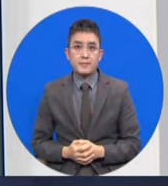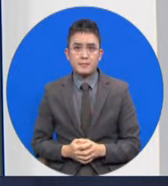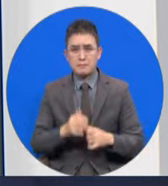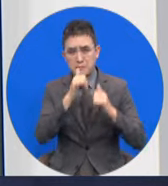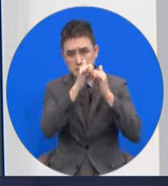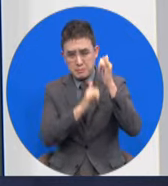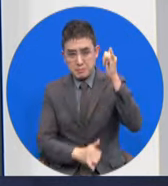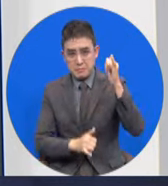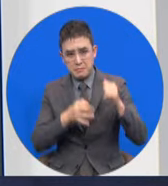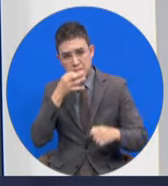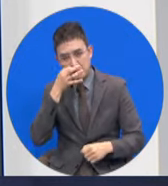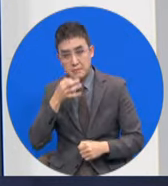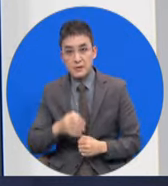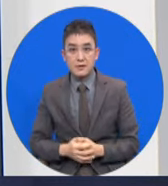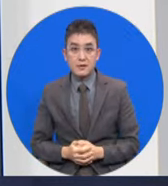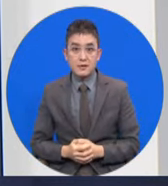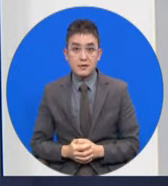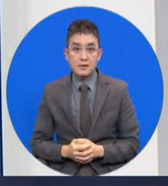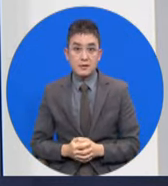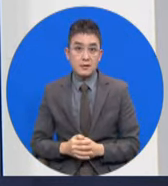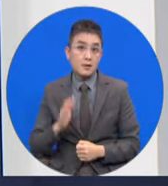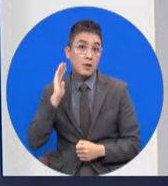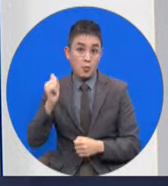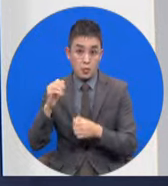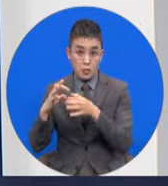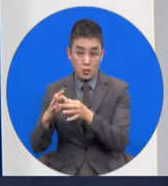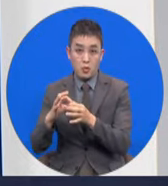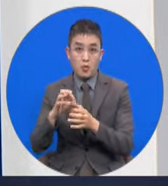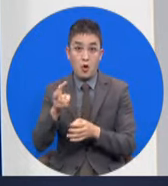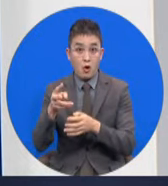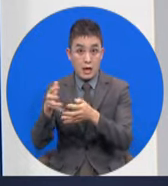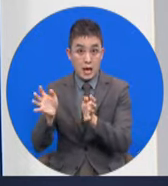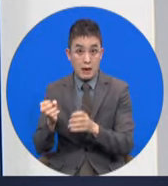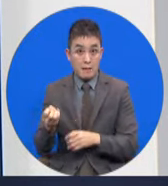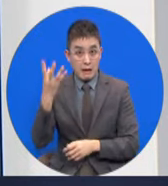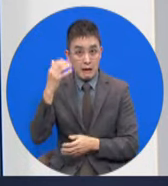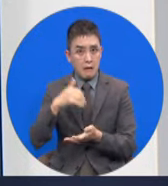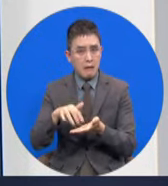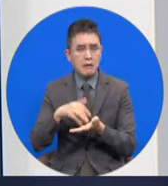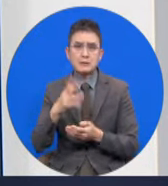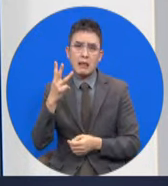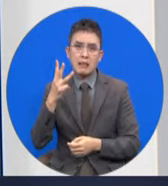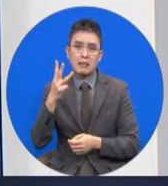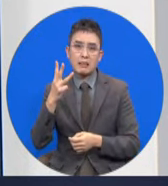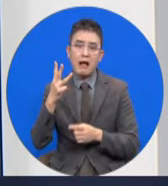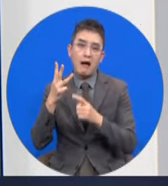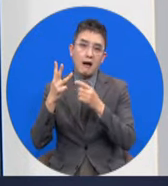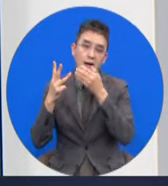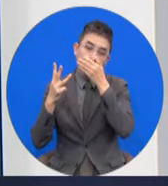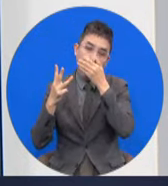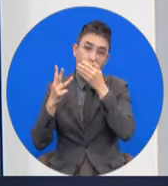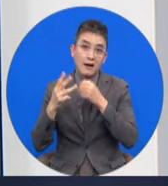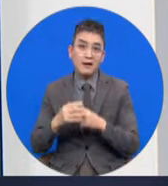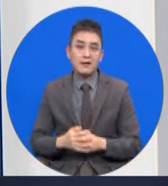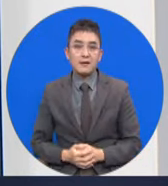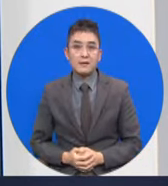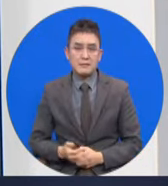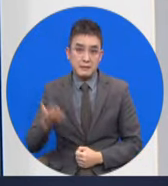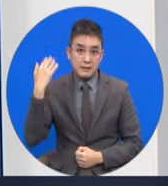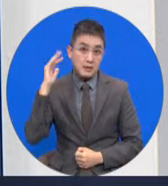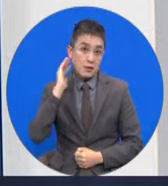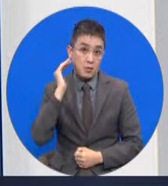선거에서 대통령 여당이 이긴 선거가 역대 선거 세 번밖에 없었습니다. 예. 프랭클린 루스벨트 대통령